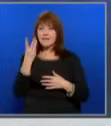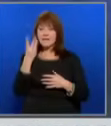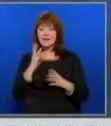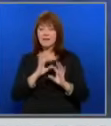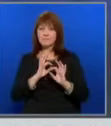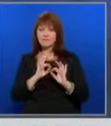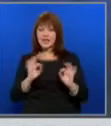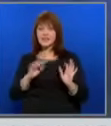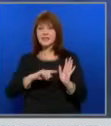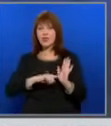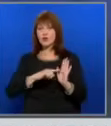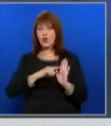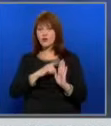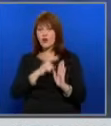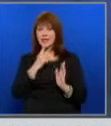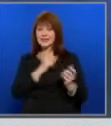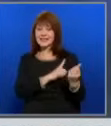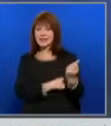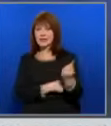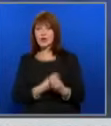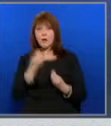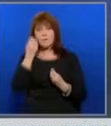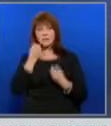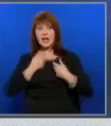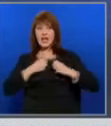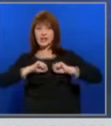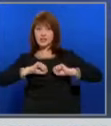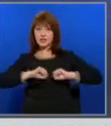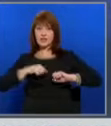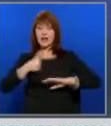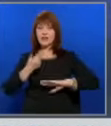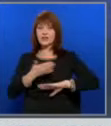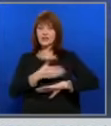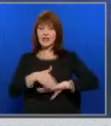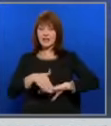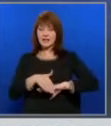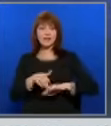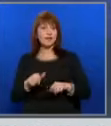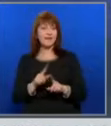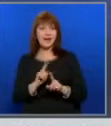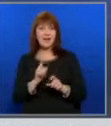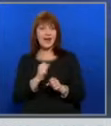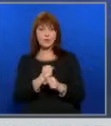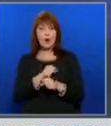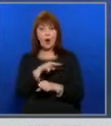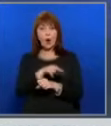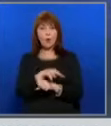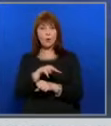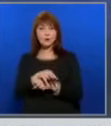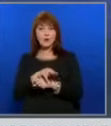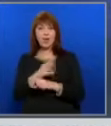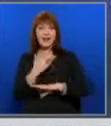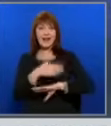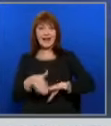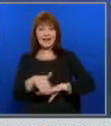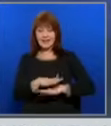моето искане, а именно значително засилване и подобряване на защитата на външните граници. Все още това не работи. Контролът по сухопътните граници